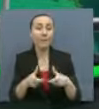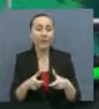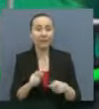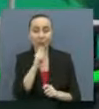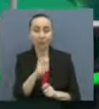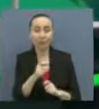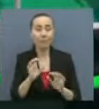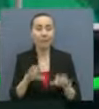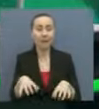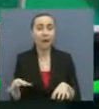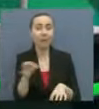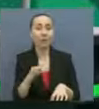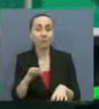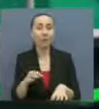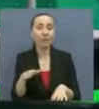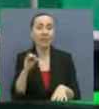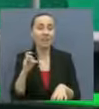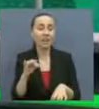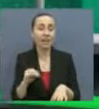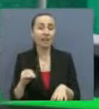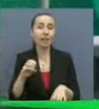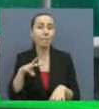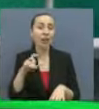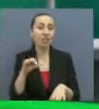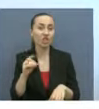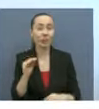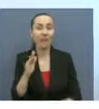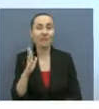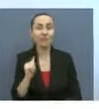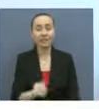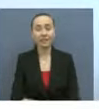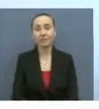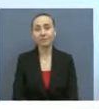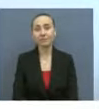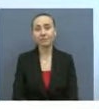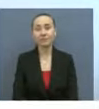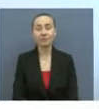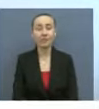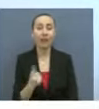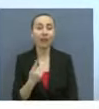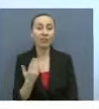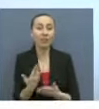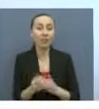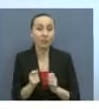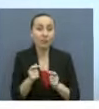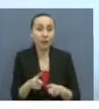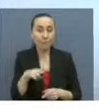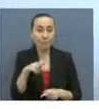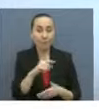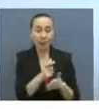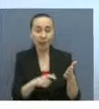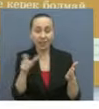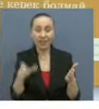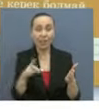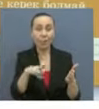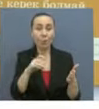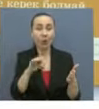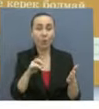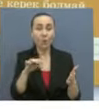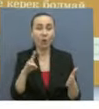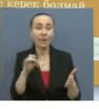им вручил председатель областного филиала Ермек Маржикпаев. Один из новобранцев, поэт Мухаммед Конкаев. Молодой